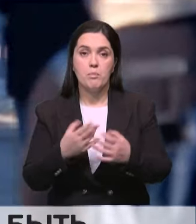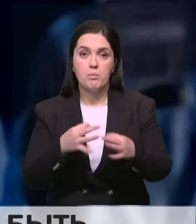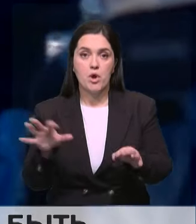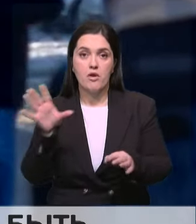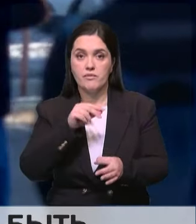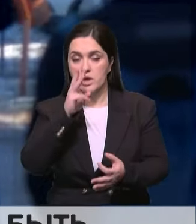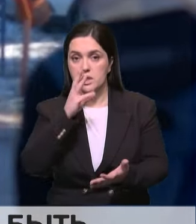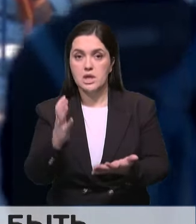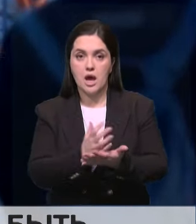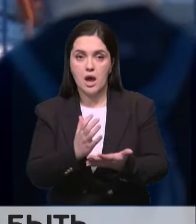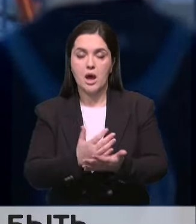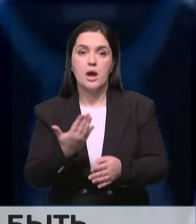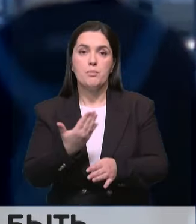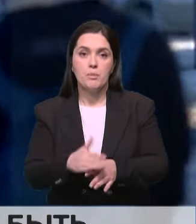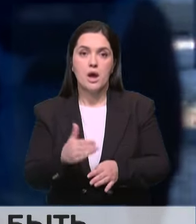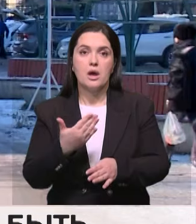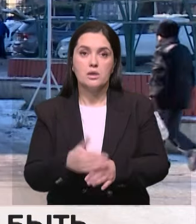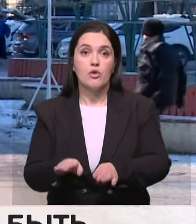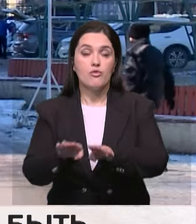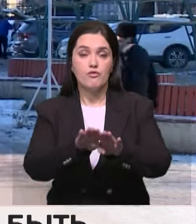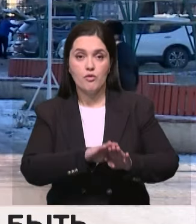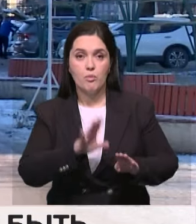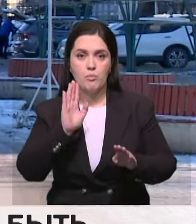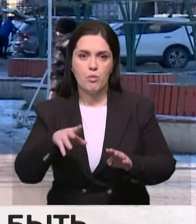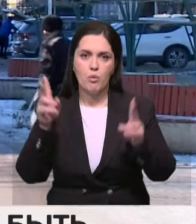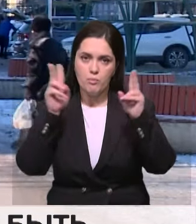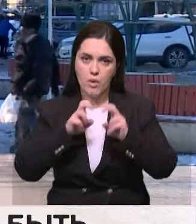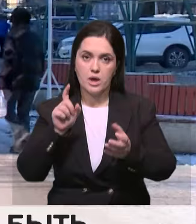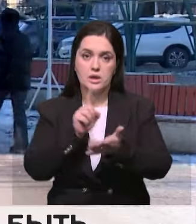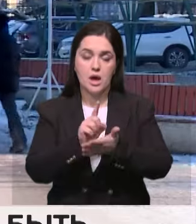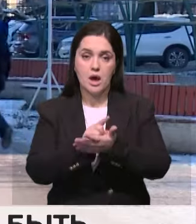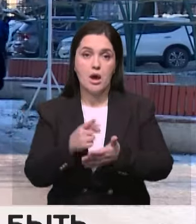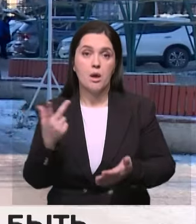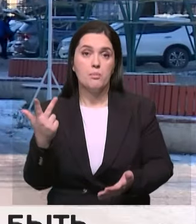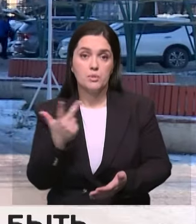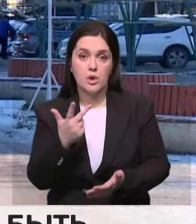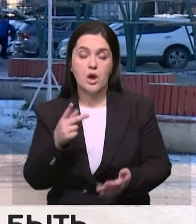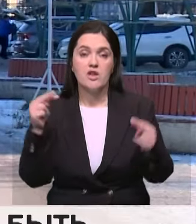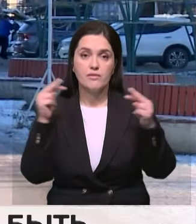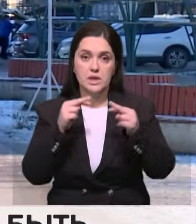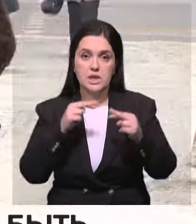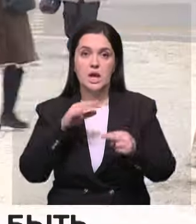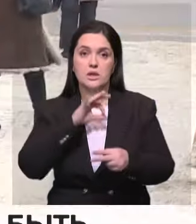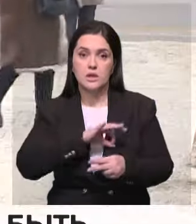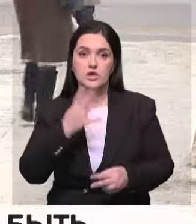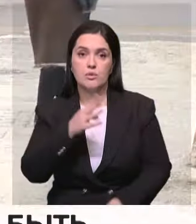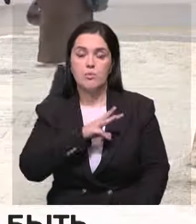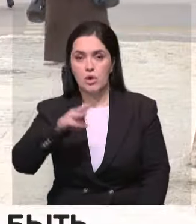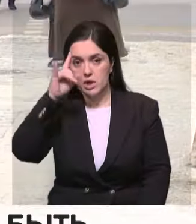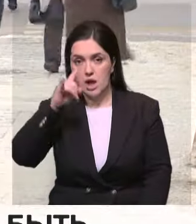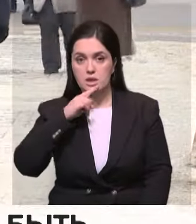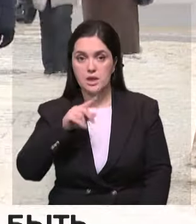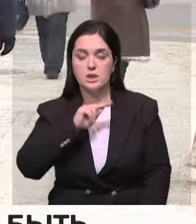всех доходов в стране поэтапно внедряется всеобщее декларирование. В рамках первых трех этапов сведения о доходах сдают 4